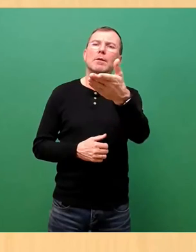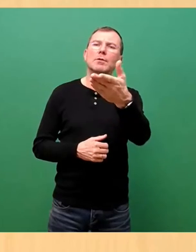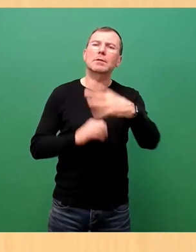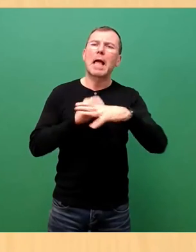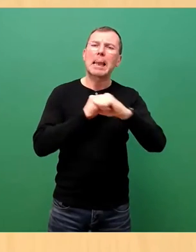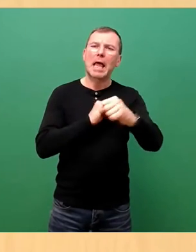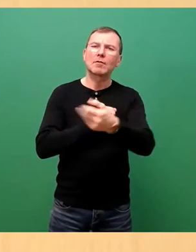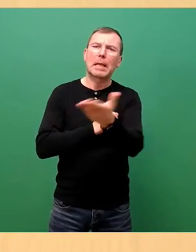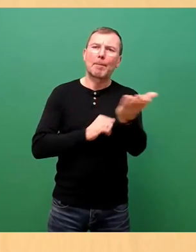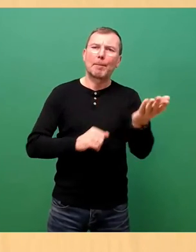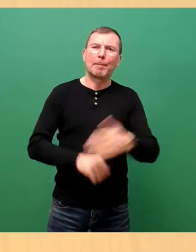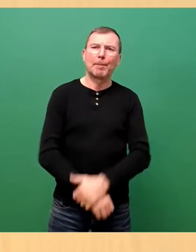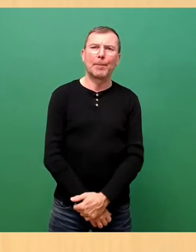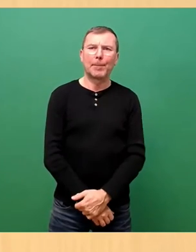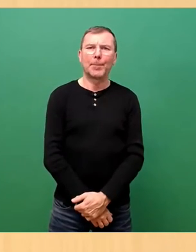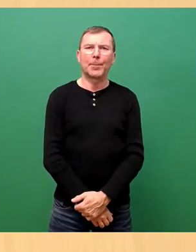Livestream.